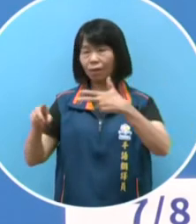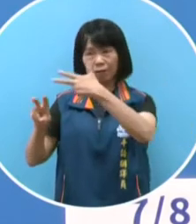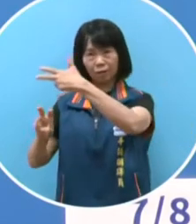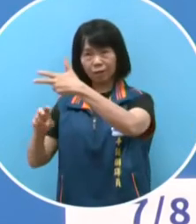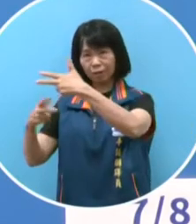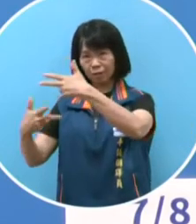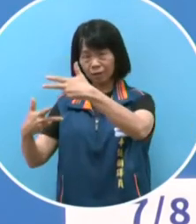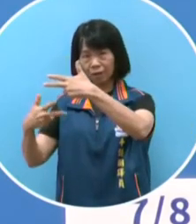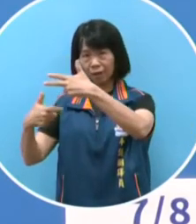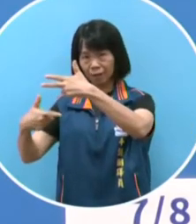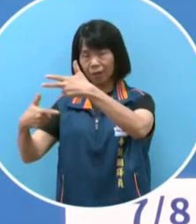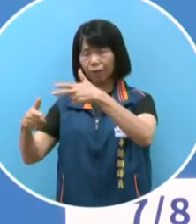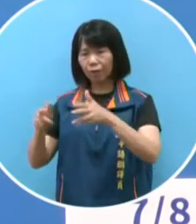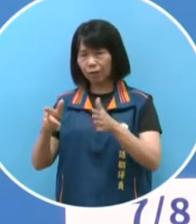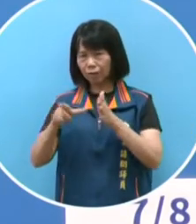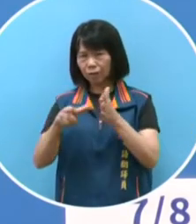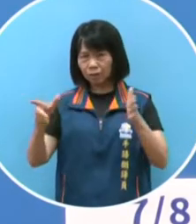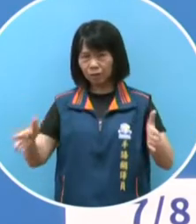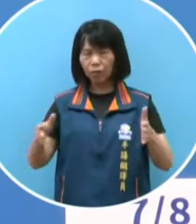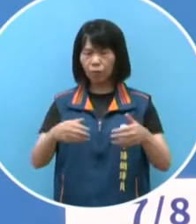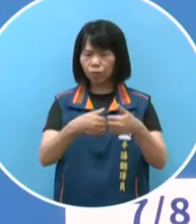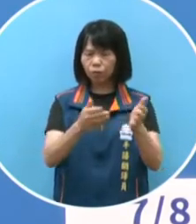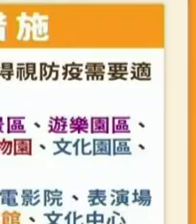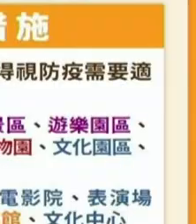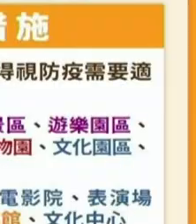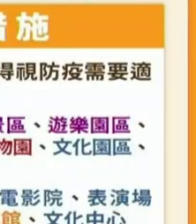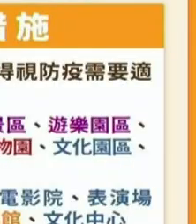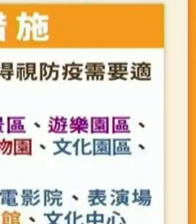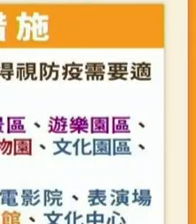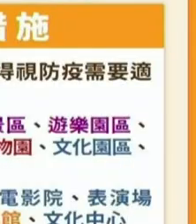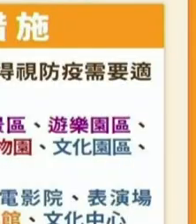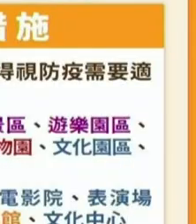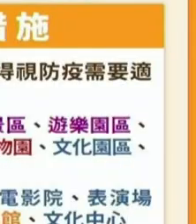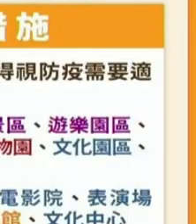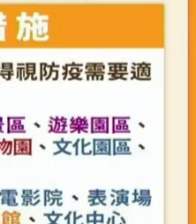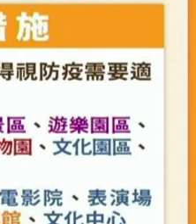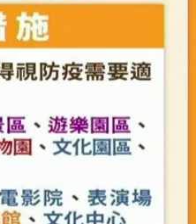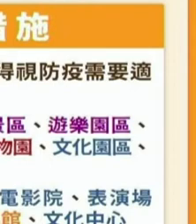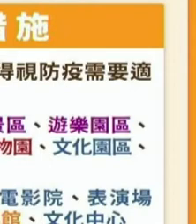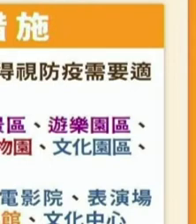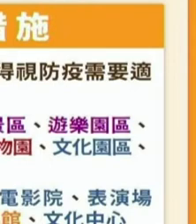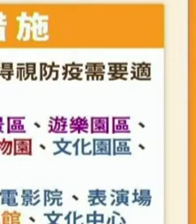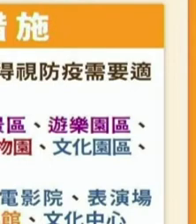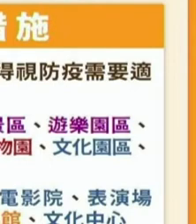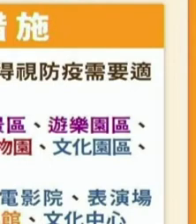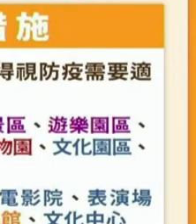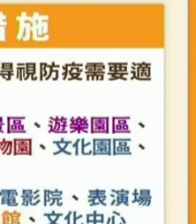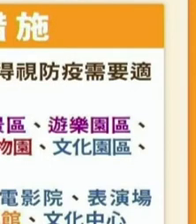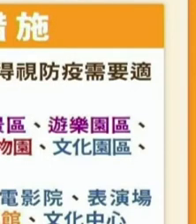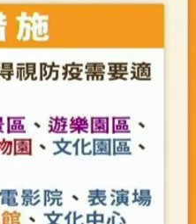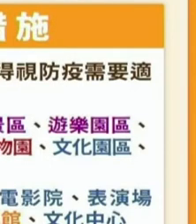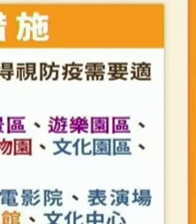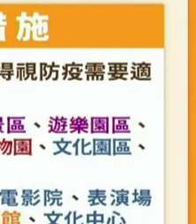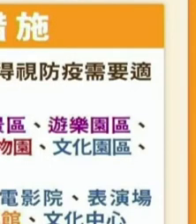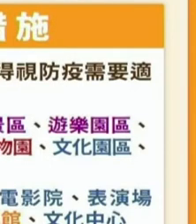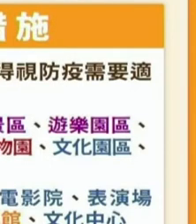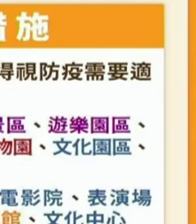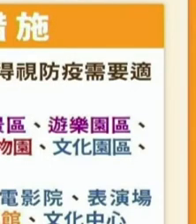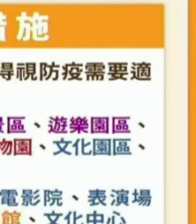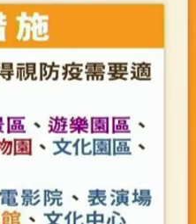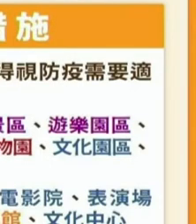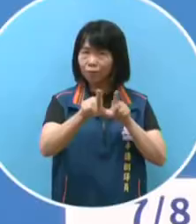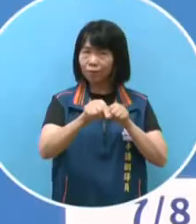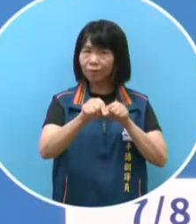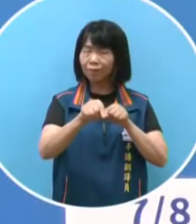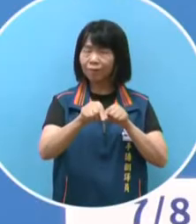就有一些的调整和解封的部分，它有一些做这个指挥中心有一些指引的，其